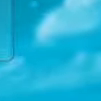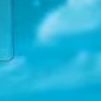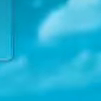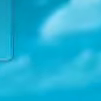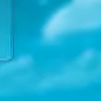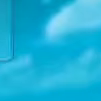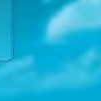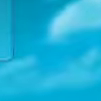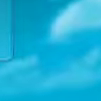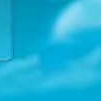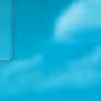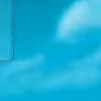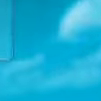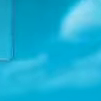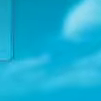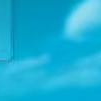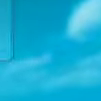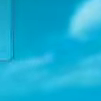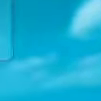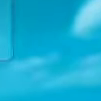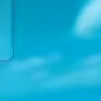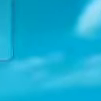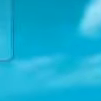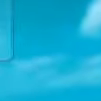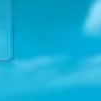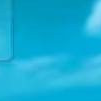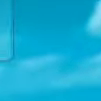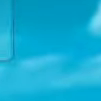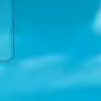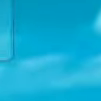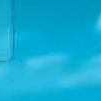21, түнде 6 градус көрсетеді.